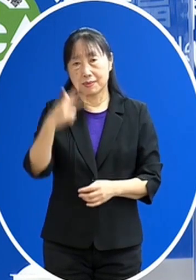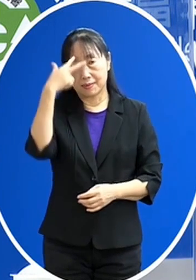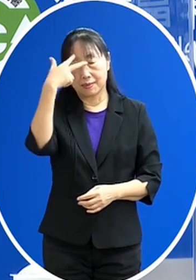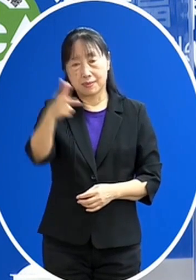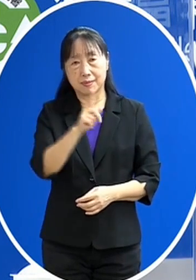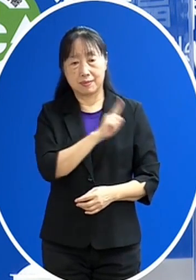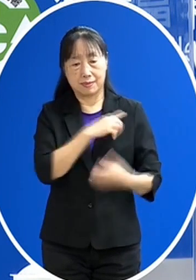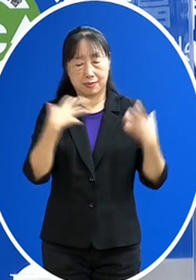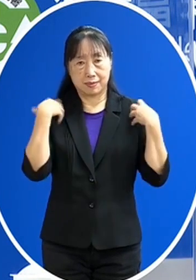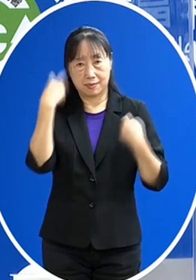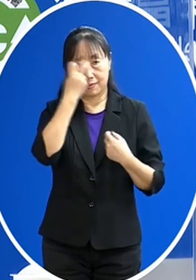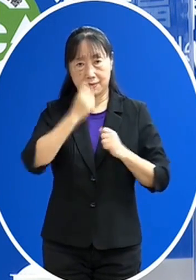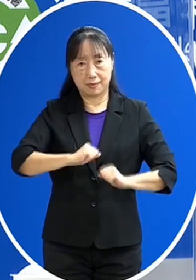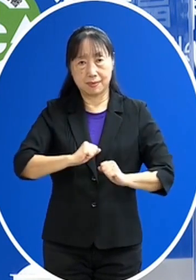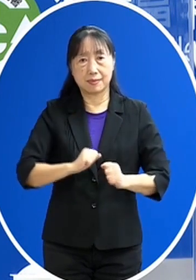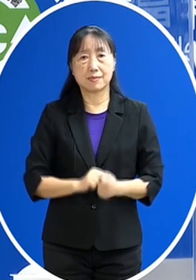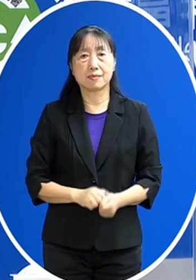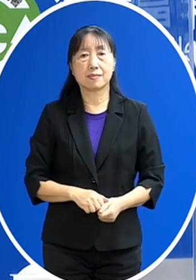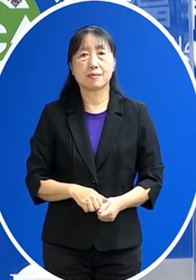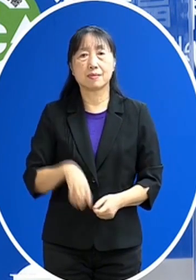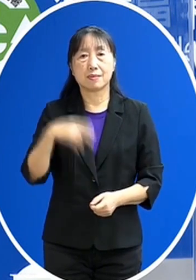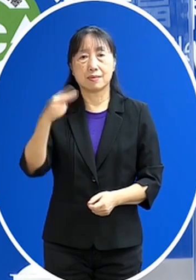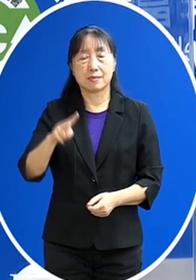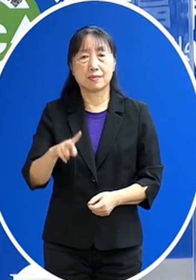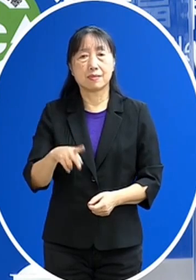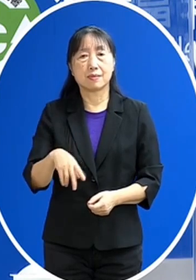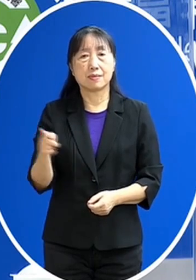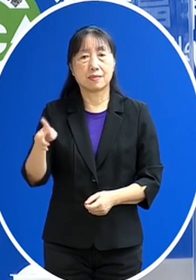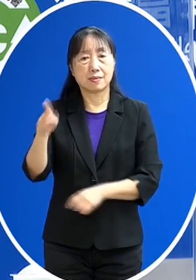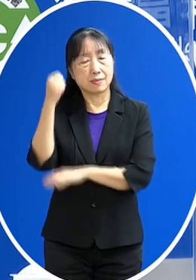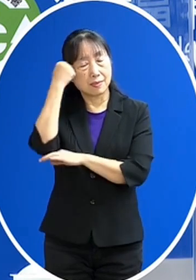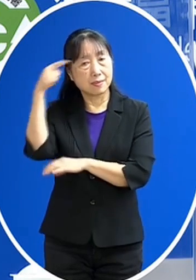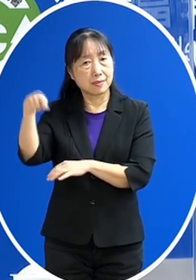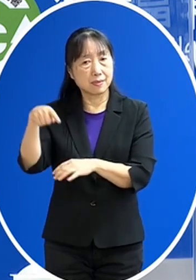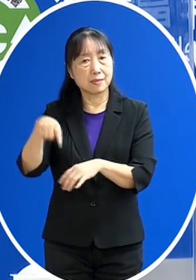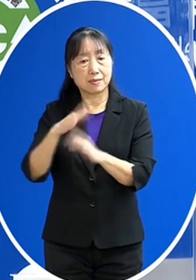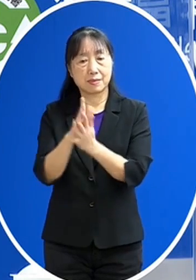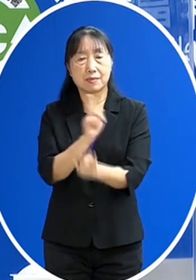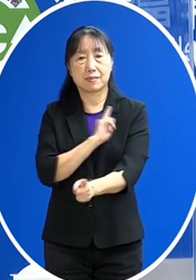理，那旅客不需支付集中检疫场所的费用，